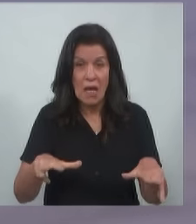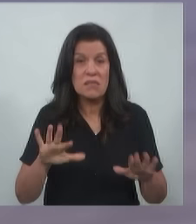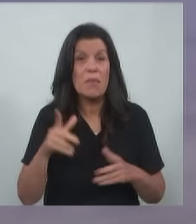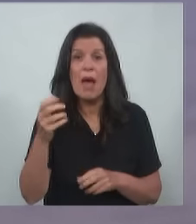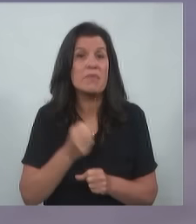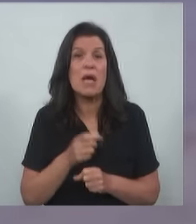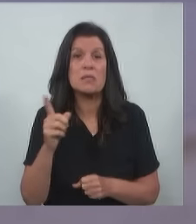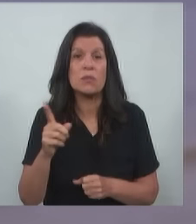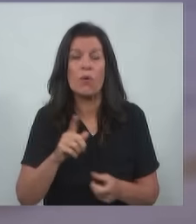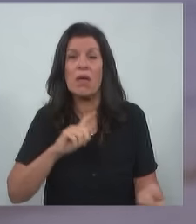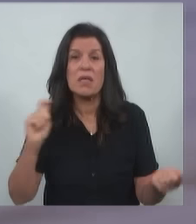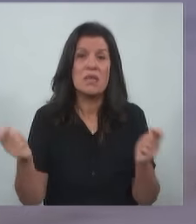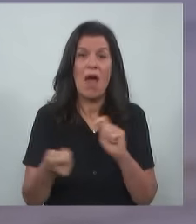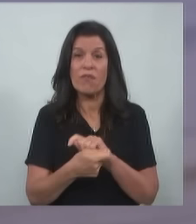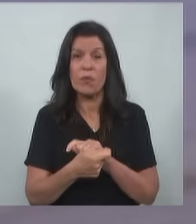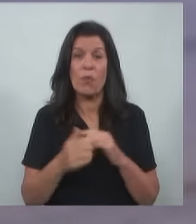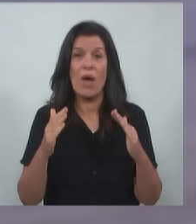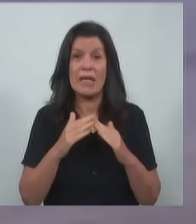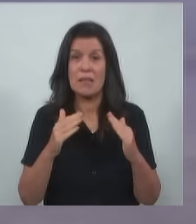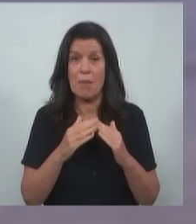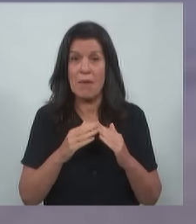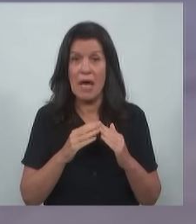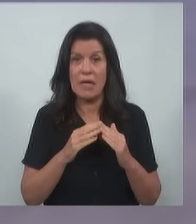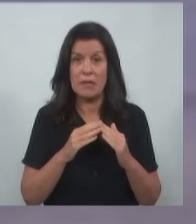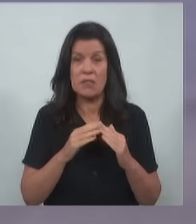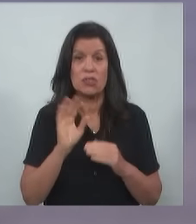שלהם שהם יבנו על אותה מגרש